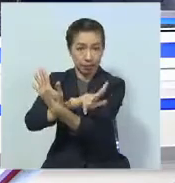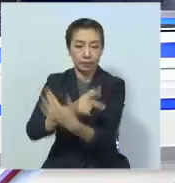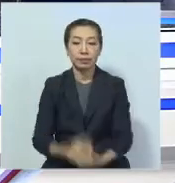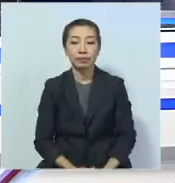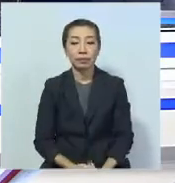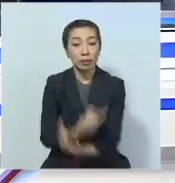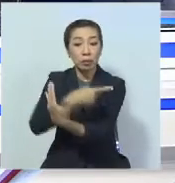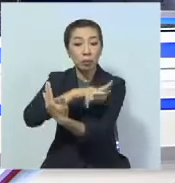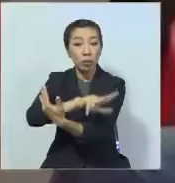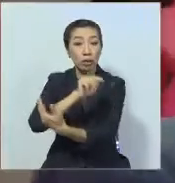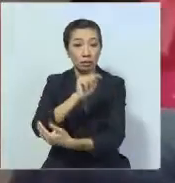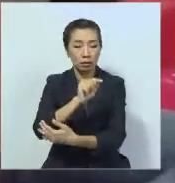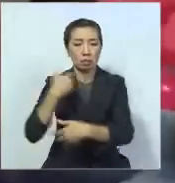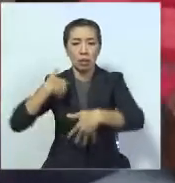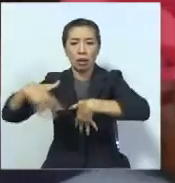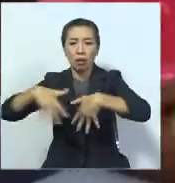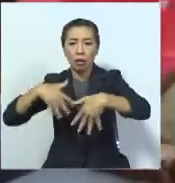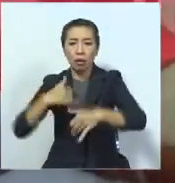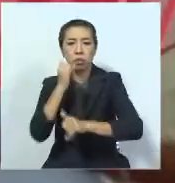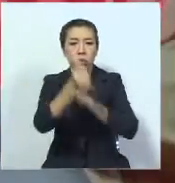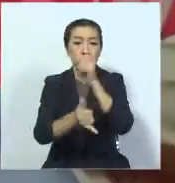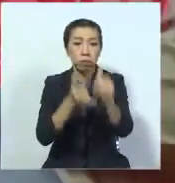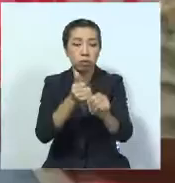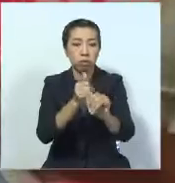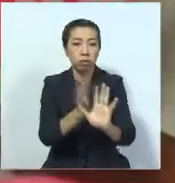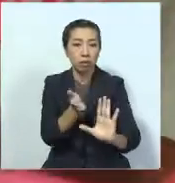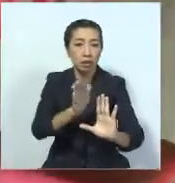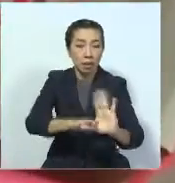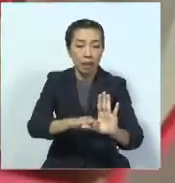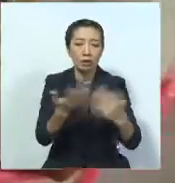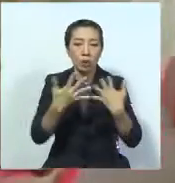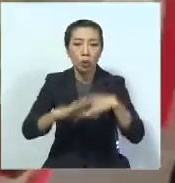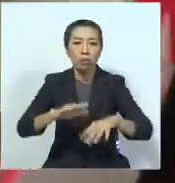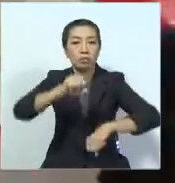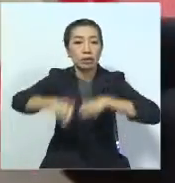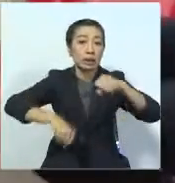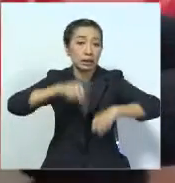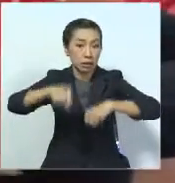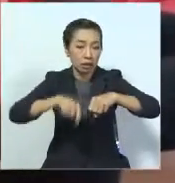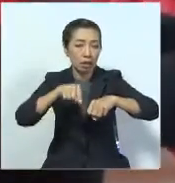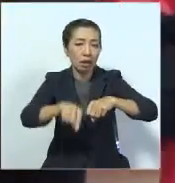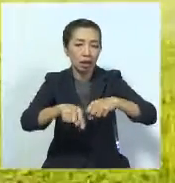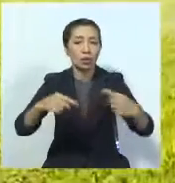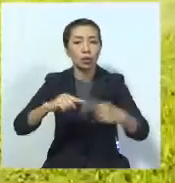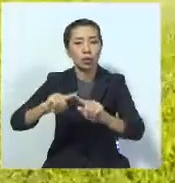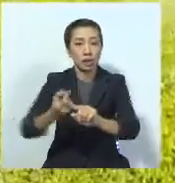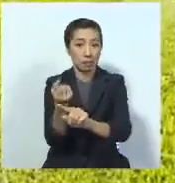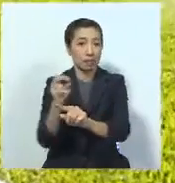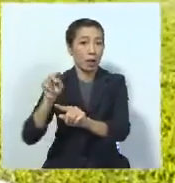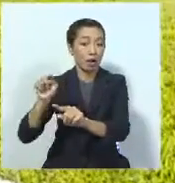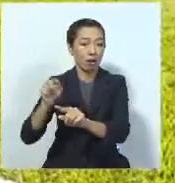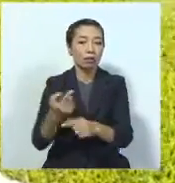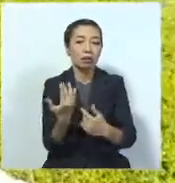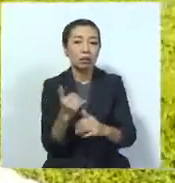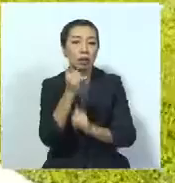ยค่ะที่จังหวัดภูเก็ตประชาชนเดินทางไปลงทะเบียนเพื่อร่วมกิจกรรมปั่นจักรยานไบค์อุ่นไอรักที่ศาลาประ